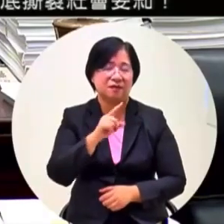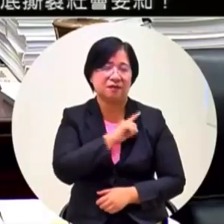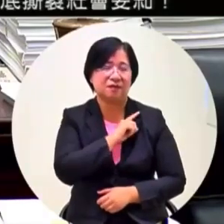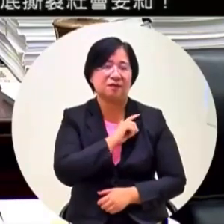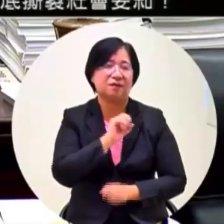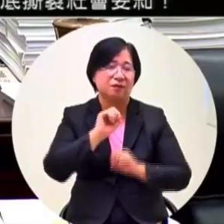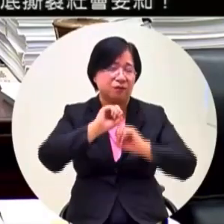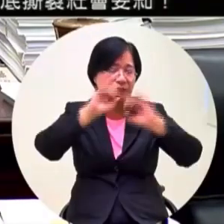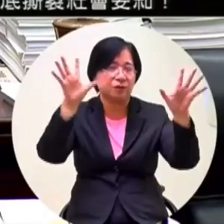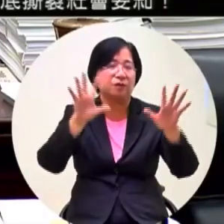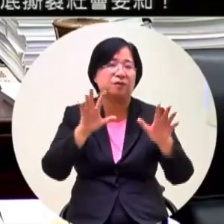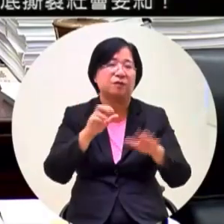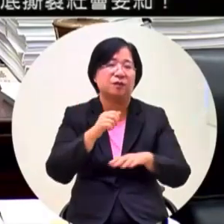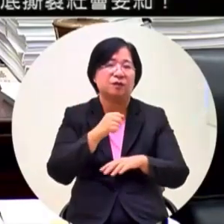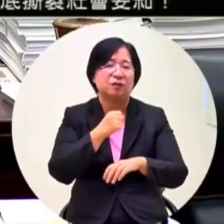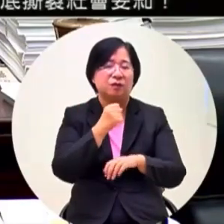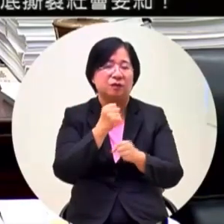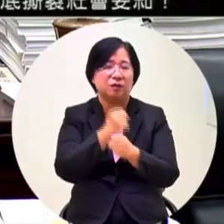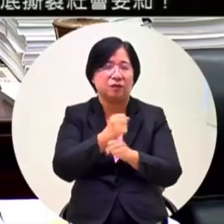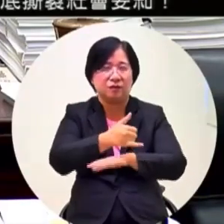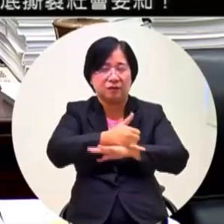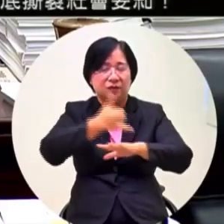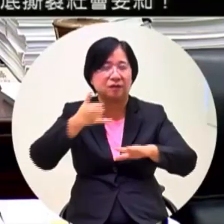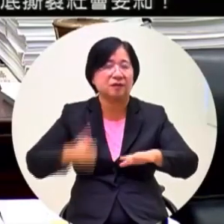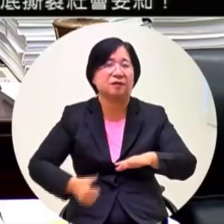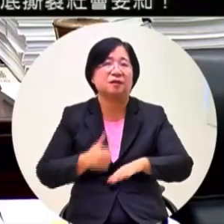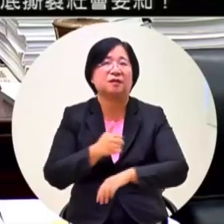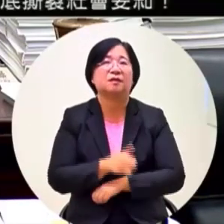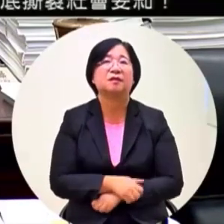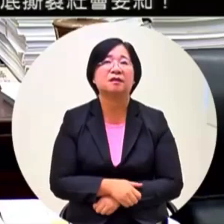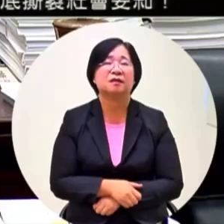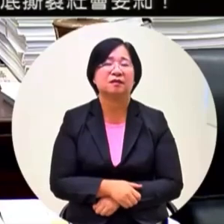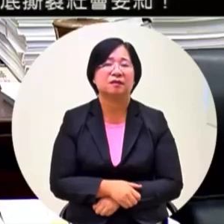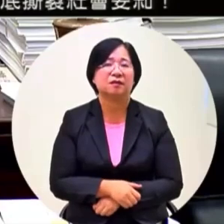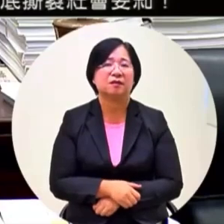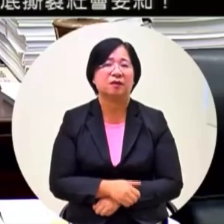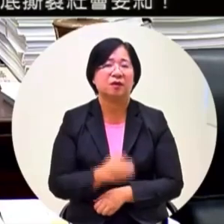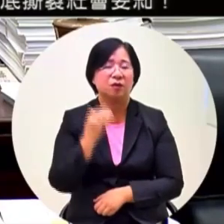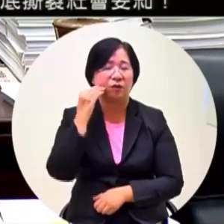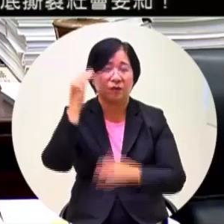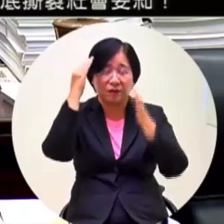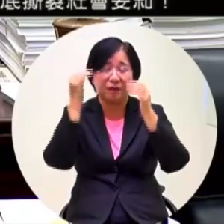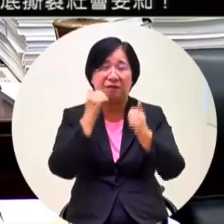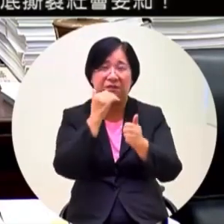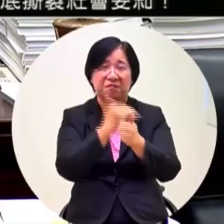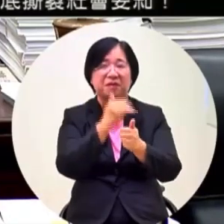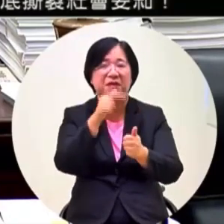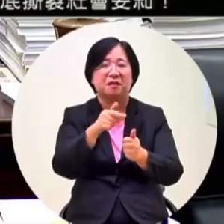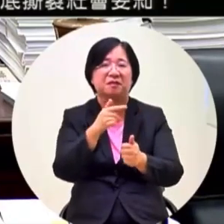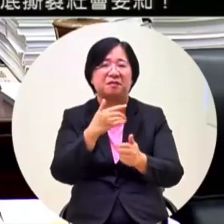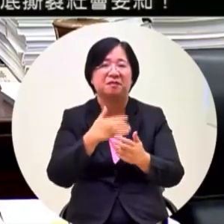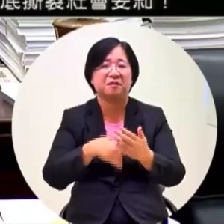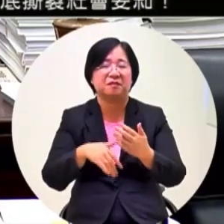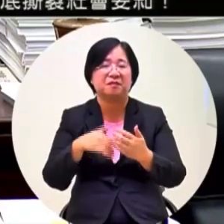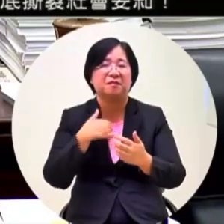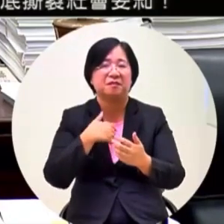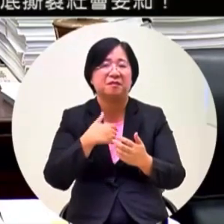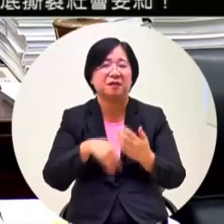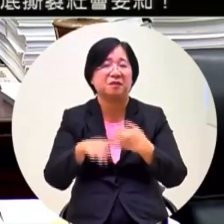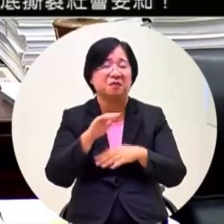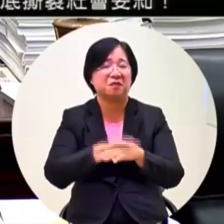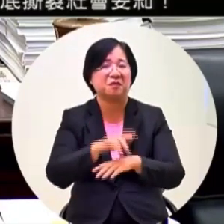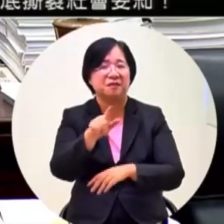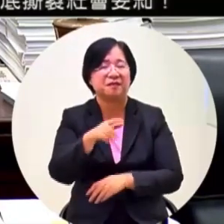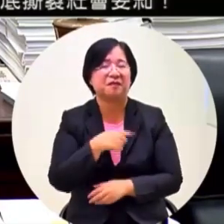职下台。如果真的是罢免成功了， 会带来你很尴尬的下场，尴尬的场